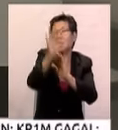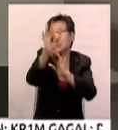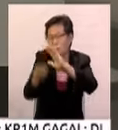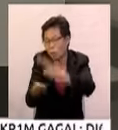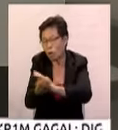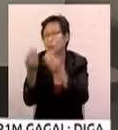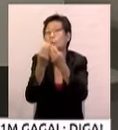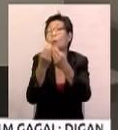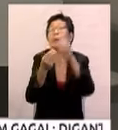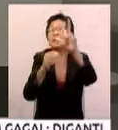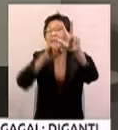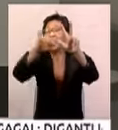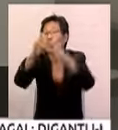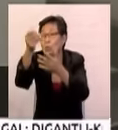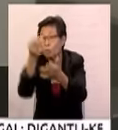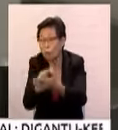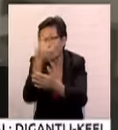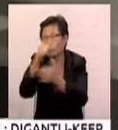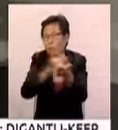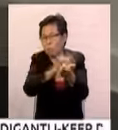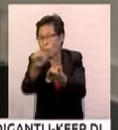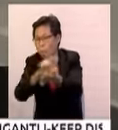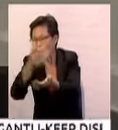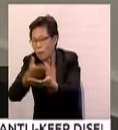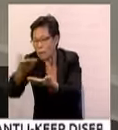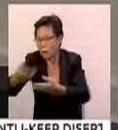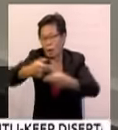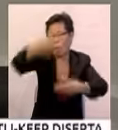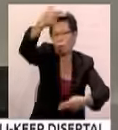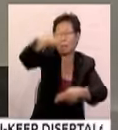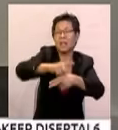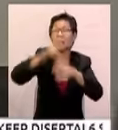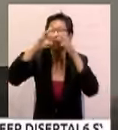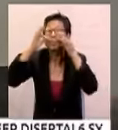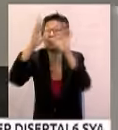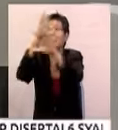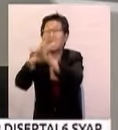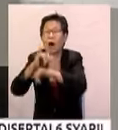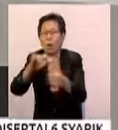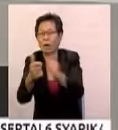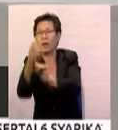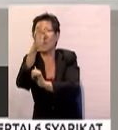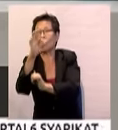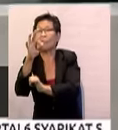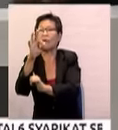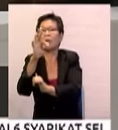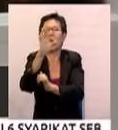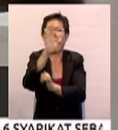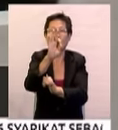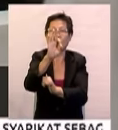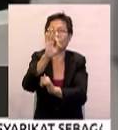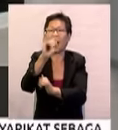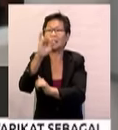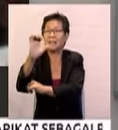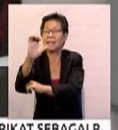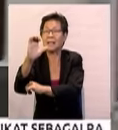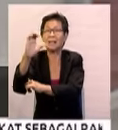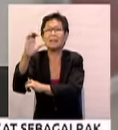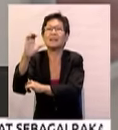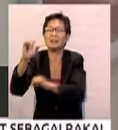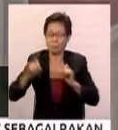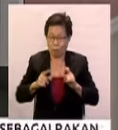berjumlah lebih RM3 juta bagi meluluskan pembelian sebuah hotel di Kuching, Sarawak oleh Felda Investment Corporation FIC Sdn